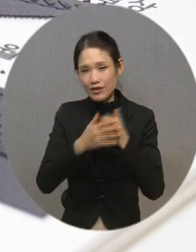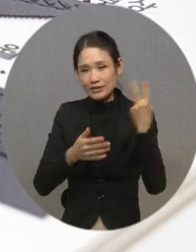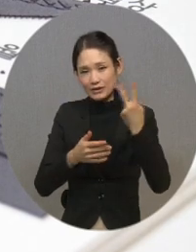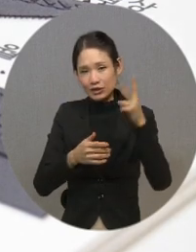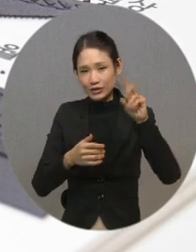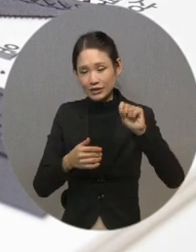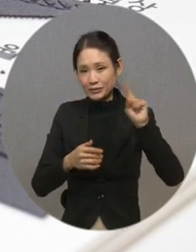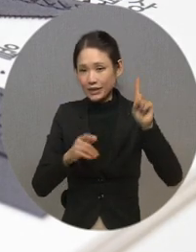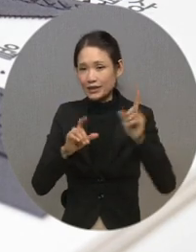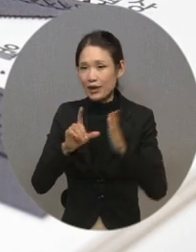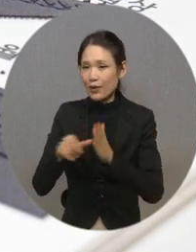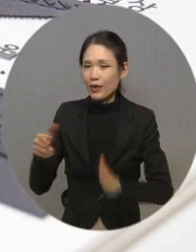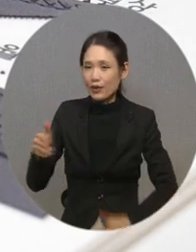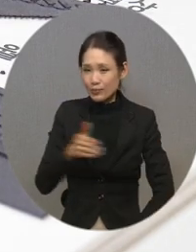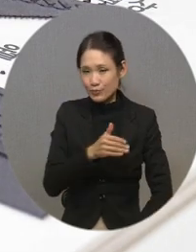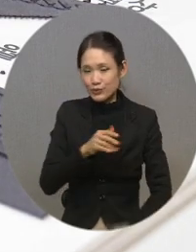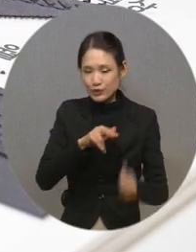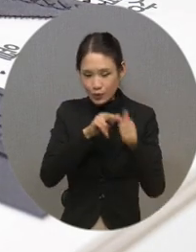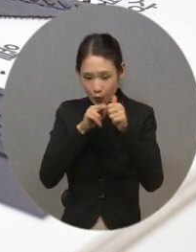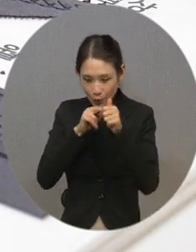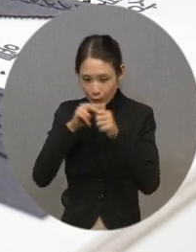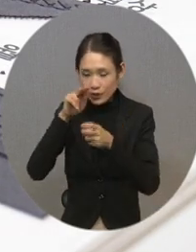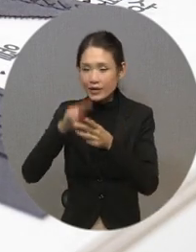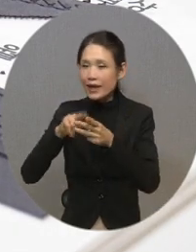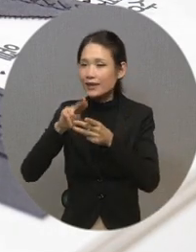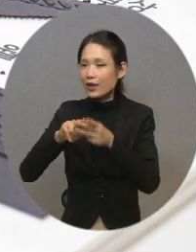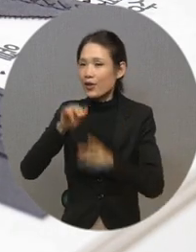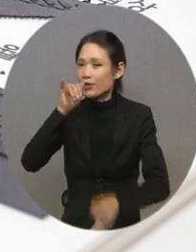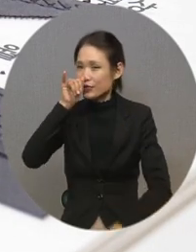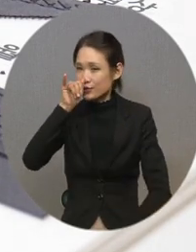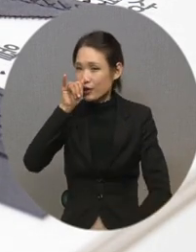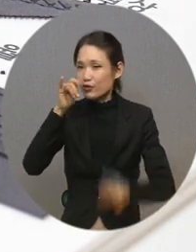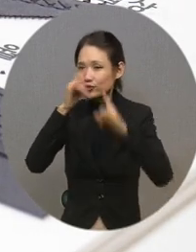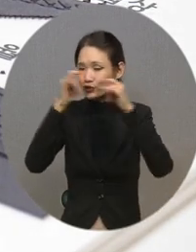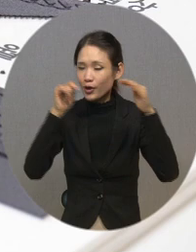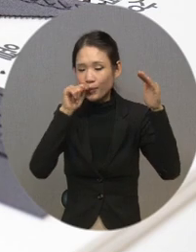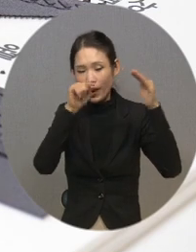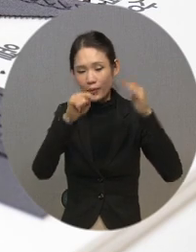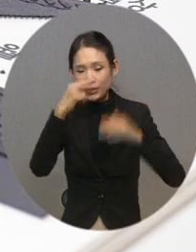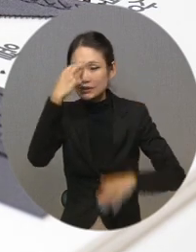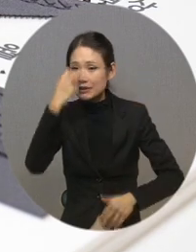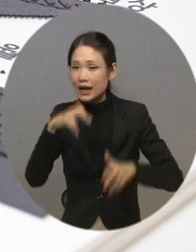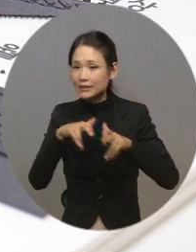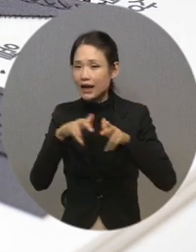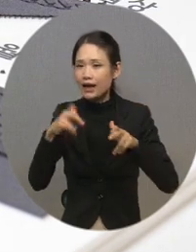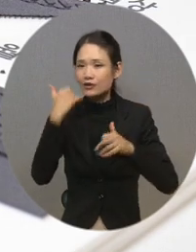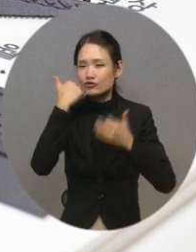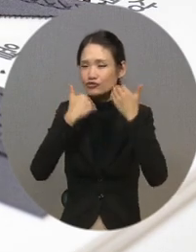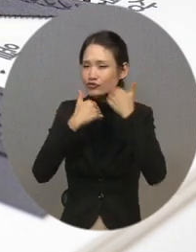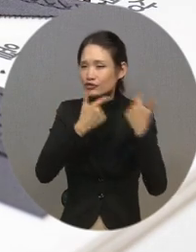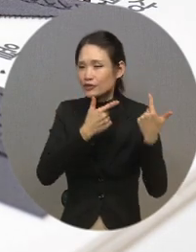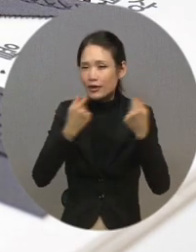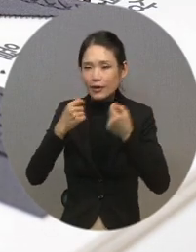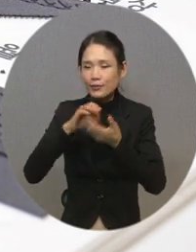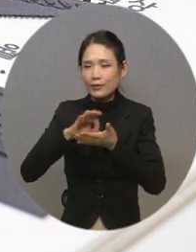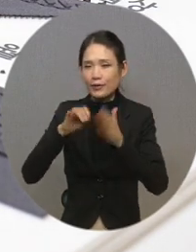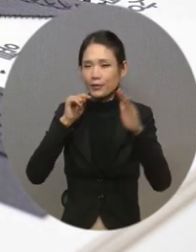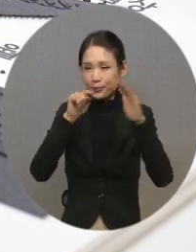2021년부터 경복궁 정보센터에 비치돼 궁을 방문하는 시각장애인이면 누구나 이용할 수 있습니다.